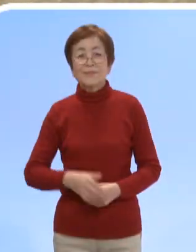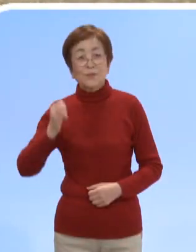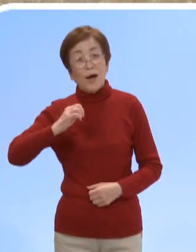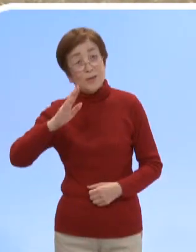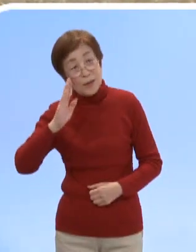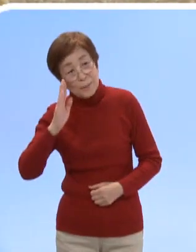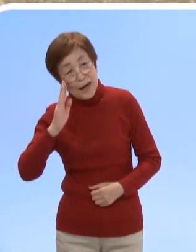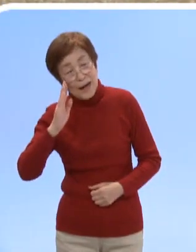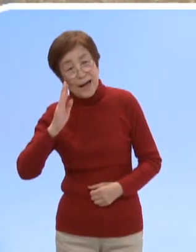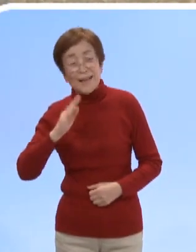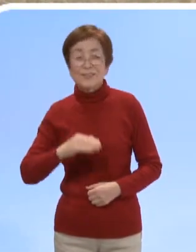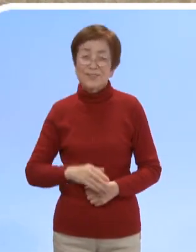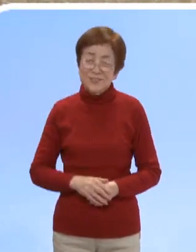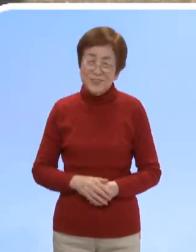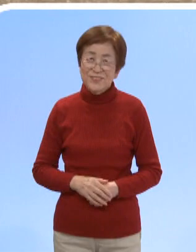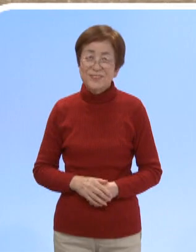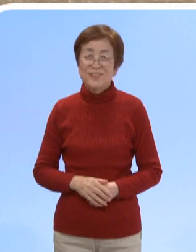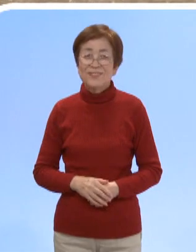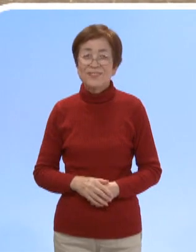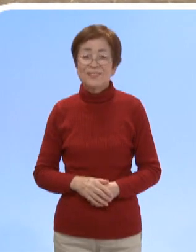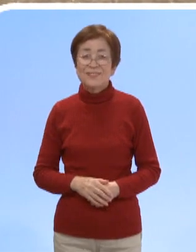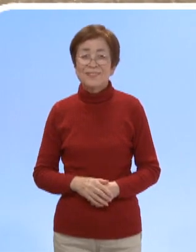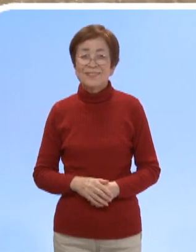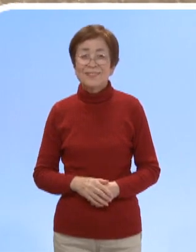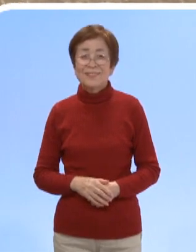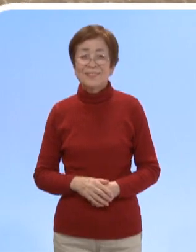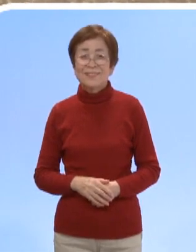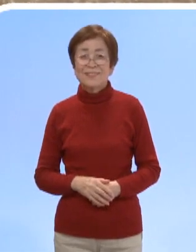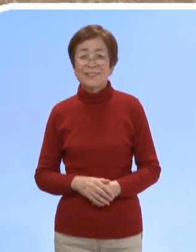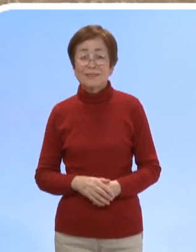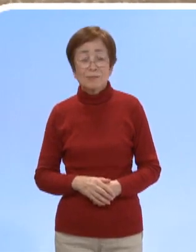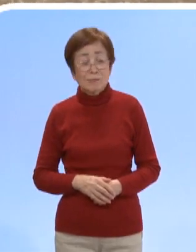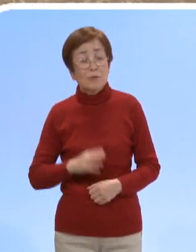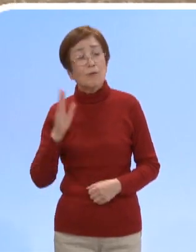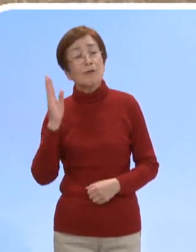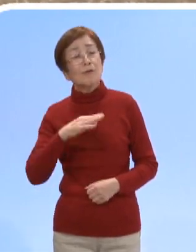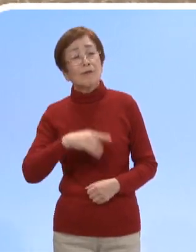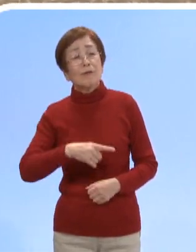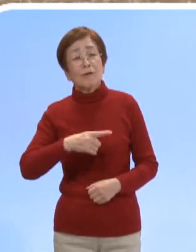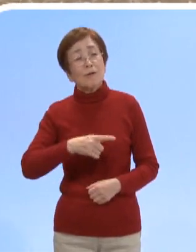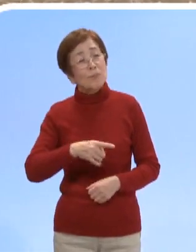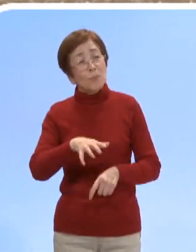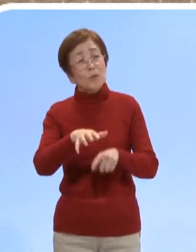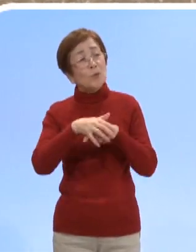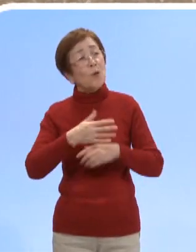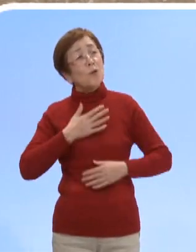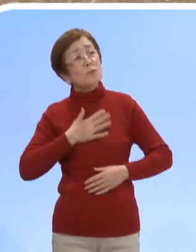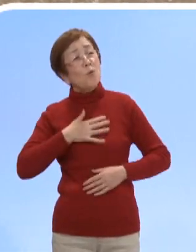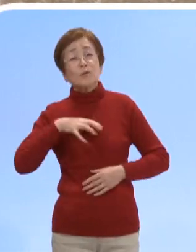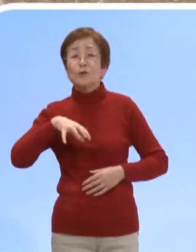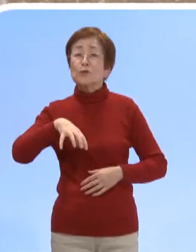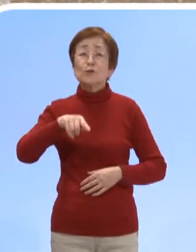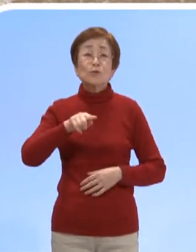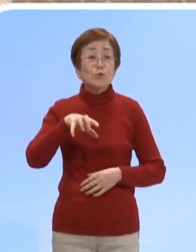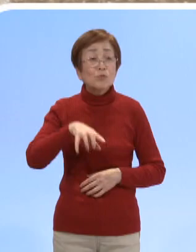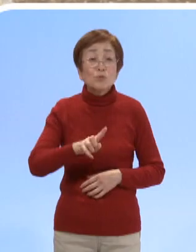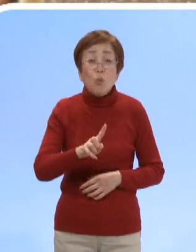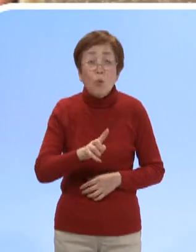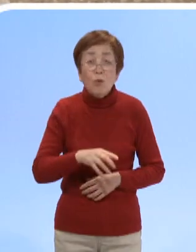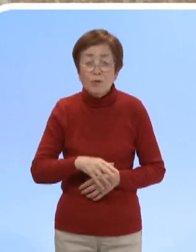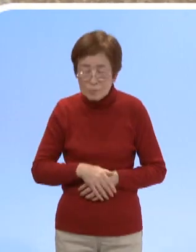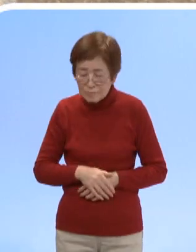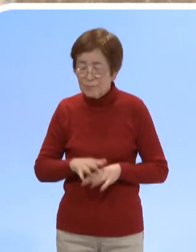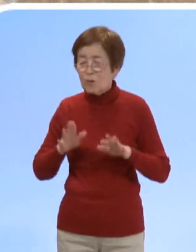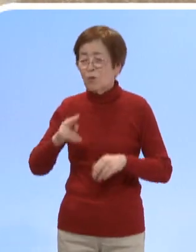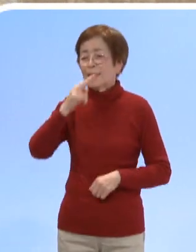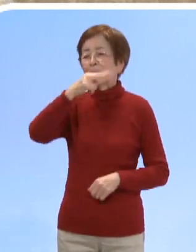おはようございます、アルミカンの高橋と 赤坂です。 いやー、なんかさ、のどかなとこに来たけど、ここどこ？ 今日は丹